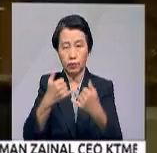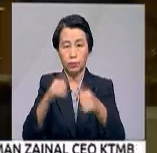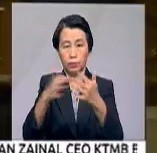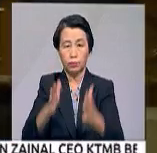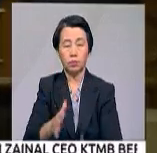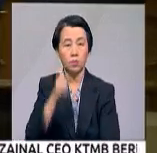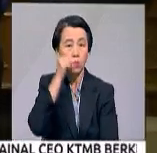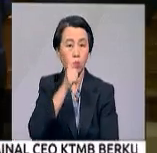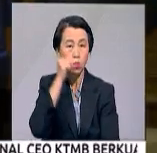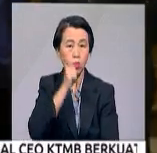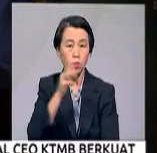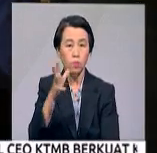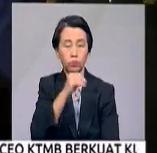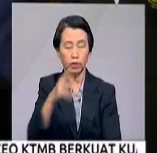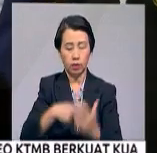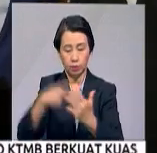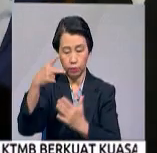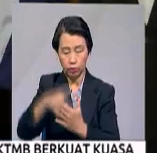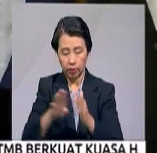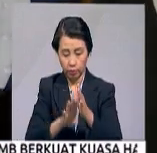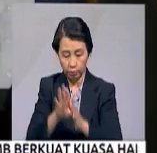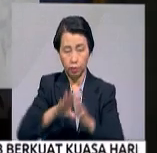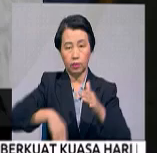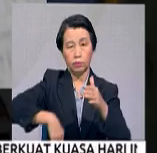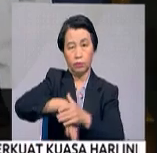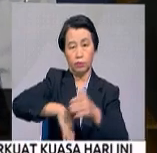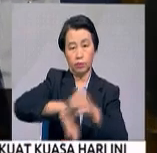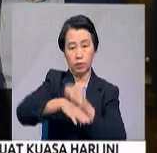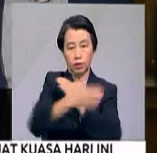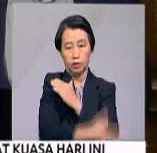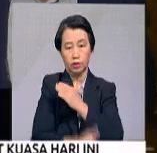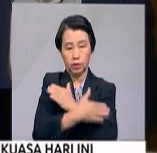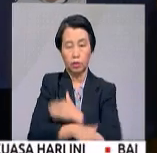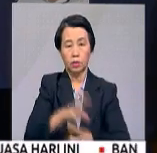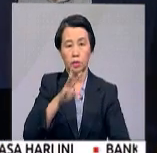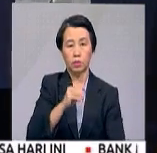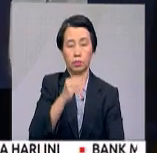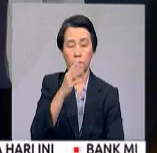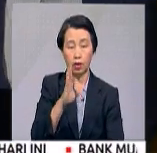wanita selain dalam program pembangunan bola sepak negara NFDP.